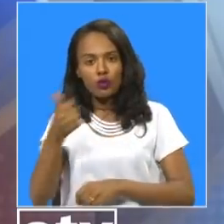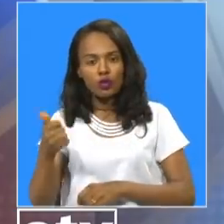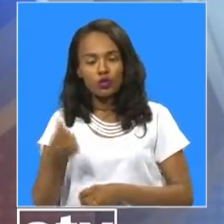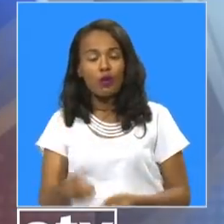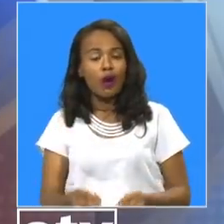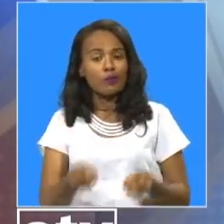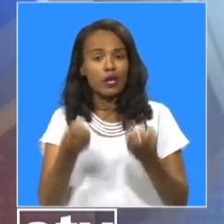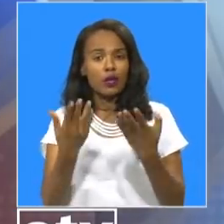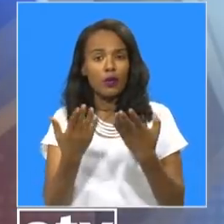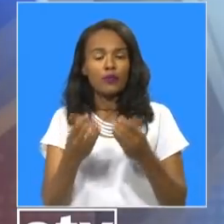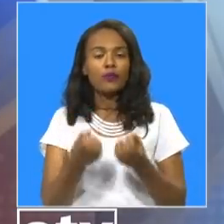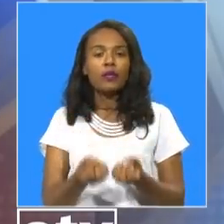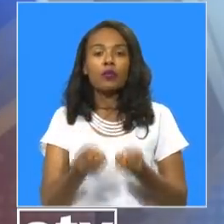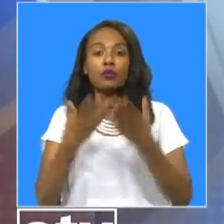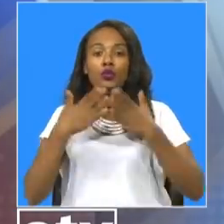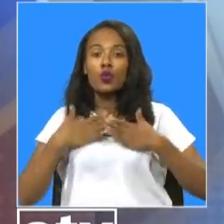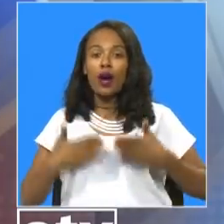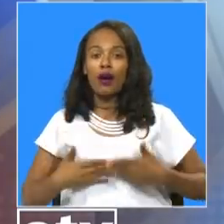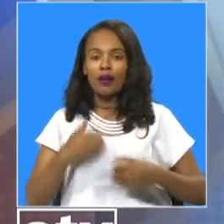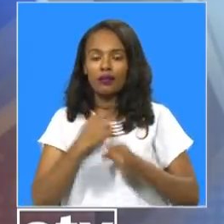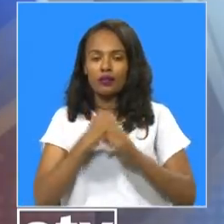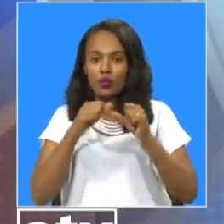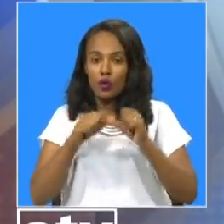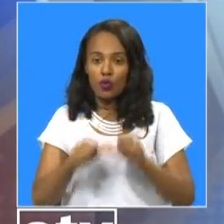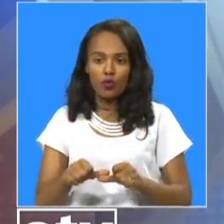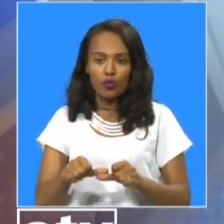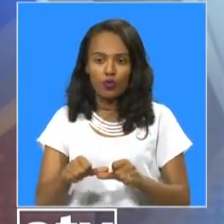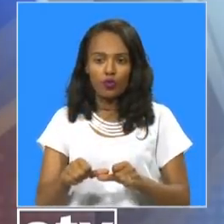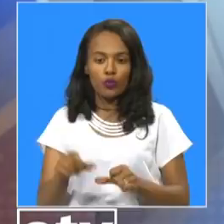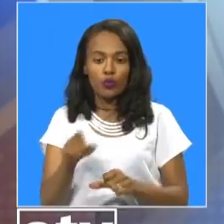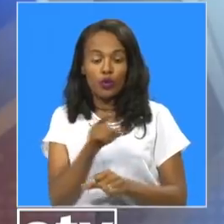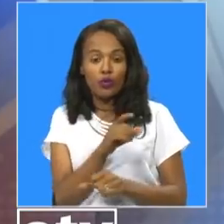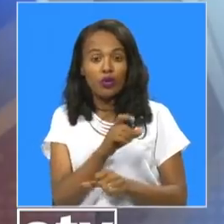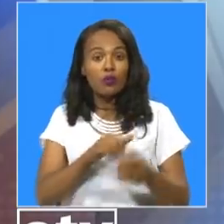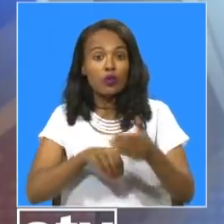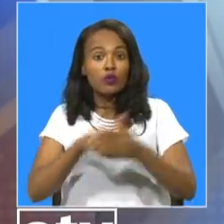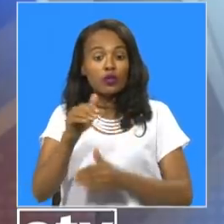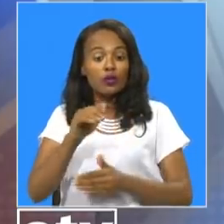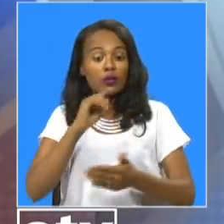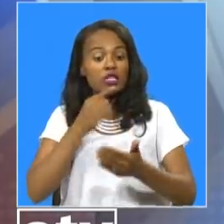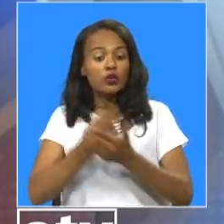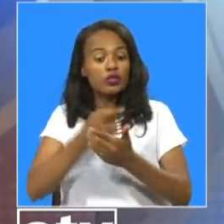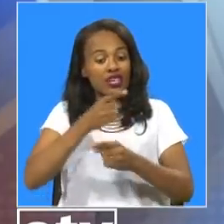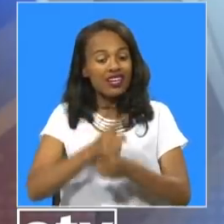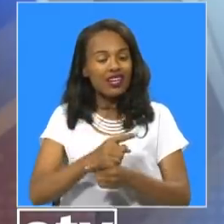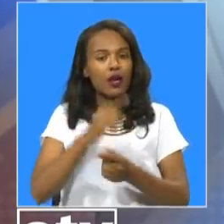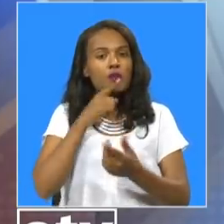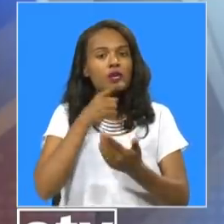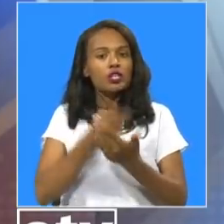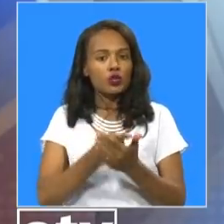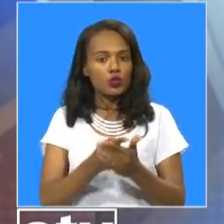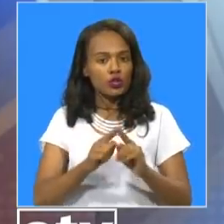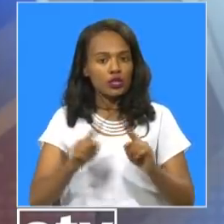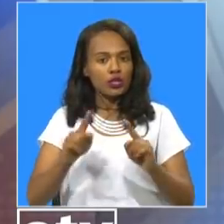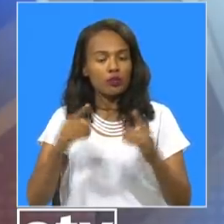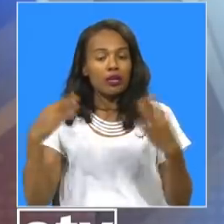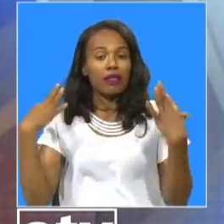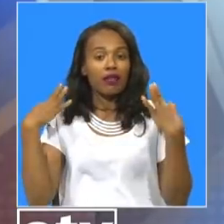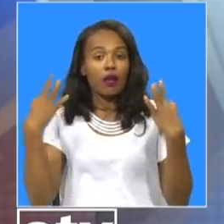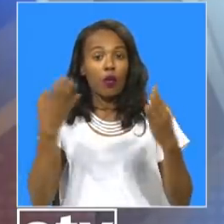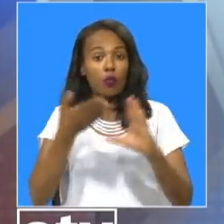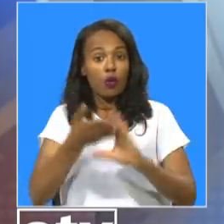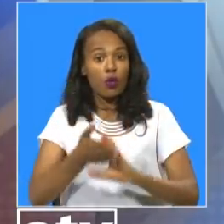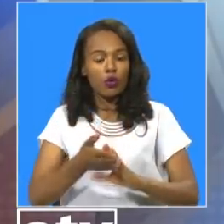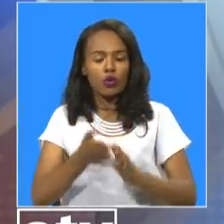አብዛኛው ብዙ አካላትም ሲሰሩት የቆዩ ቢሆን ያው ግን የሚወጡትን መረጃዎች ትክክለኛ መረጃዎችን ግን በጤናው ሴክተር